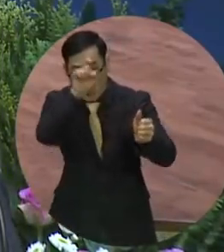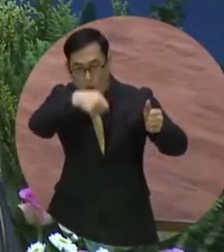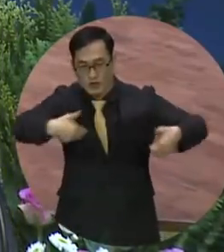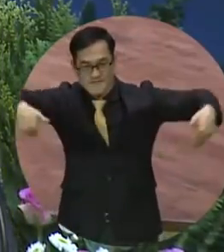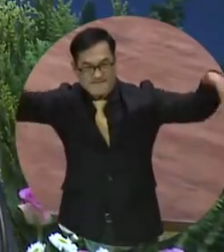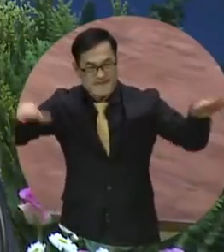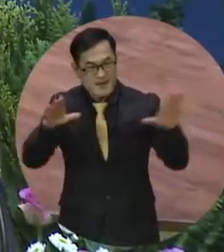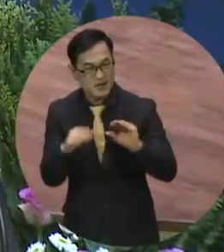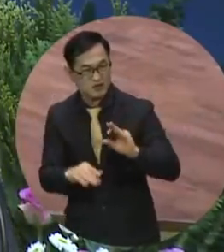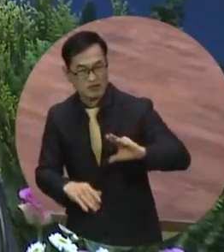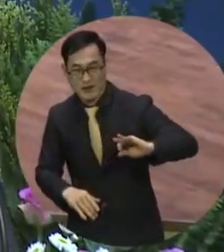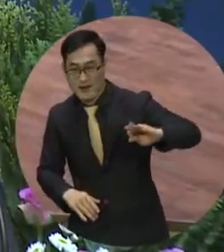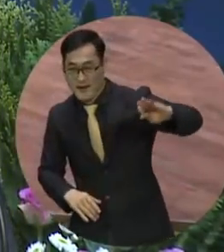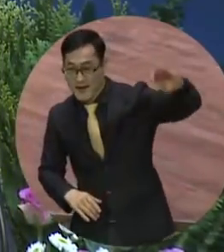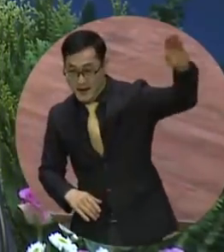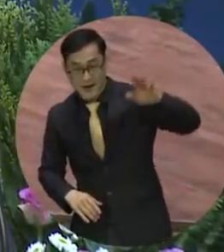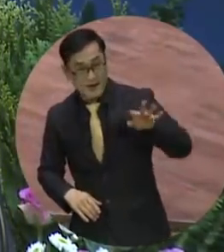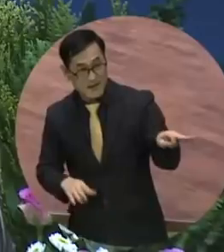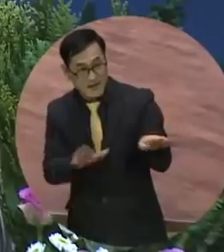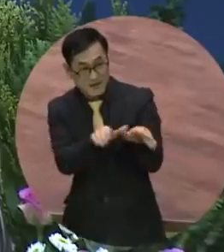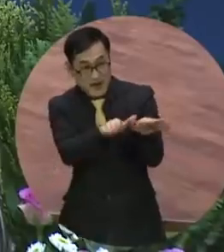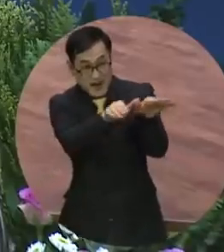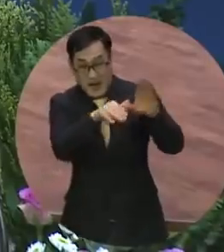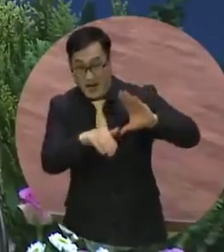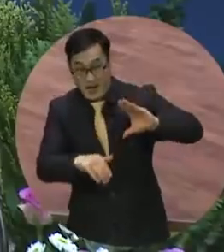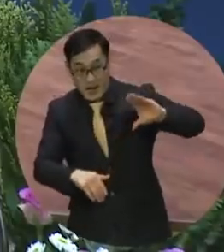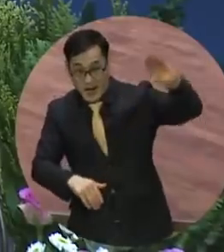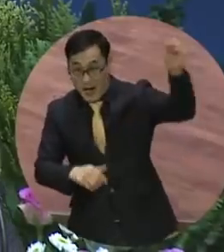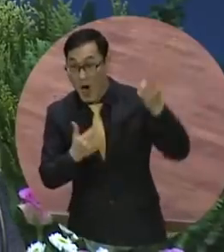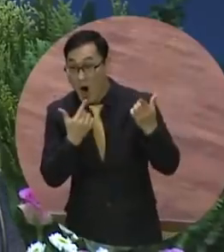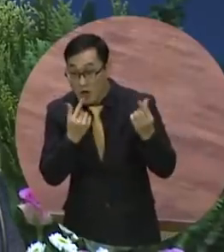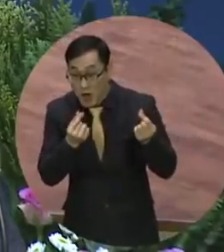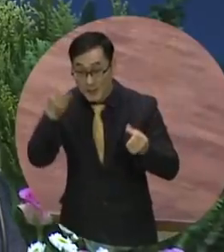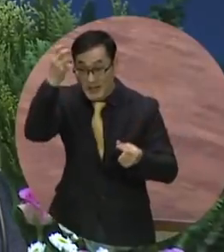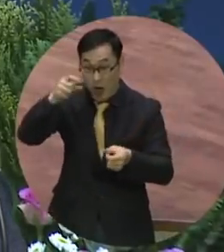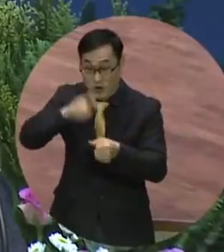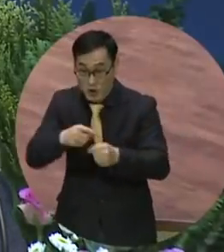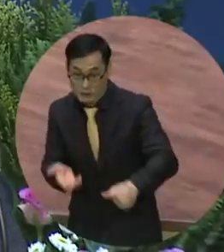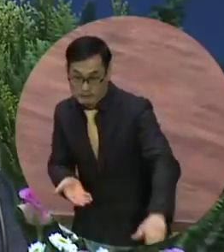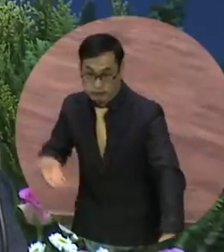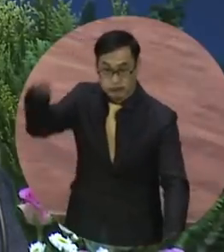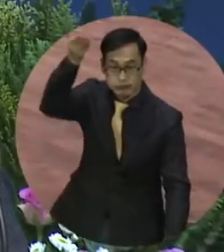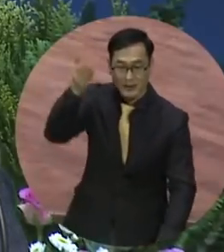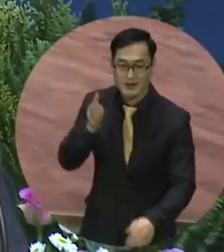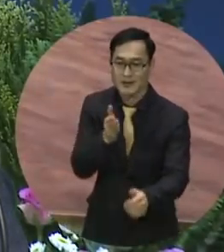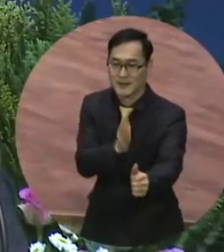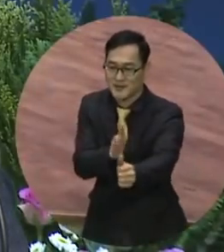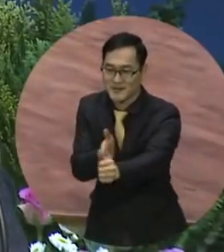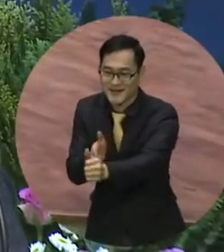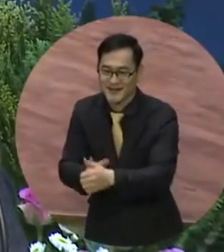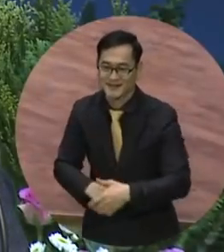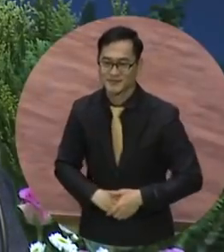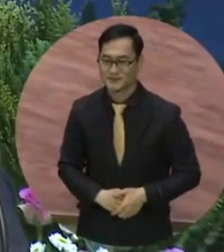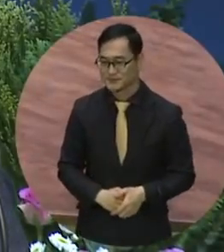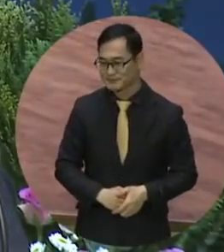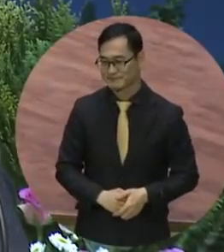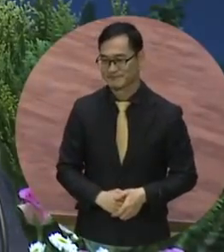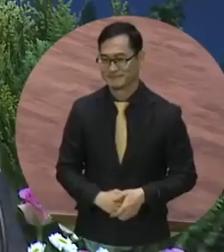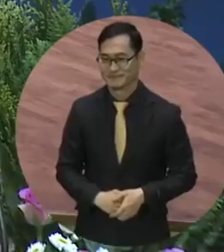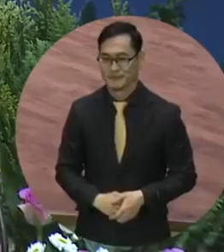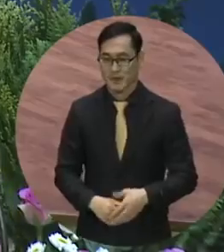올라가듯이 새로운 영적인 비상이 있기를 주님으로 축복합니다. 두 번째로 새 틀